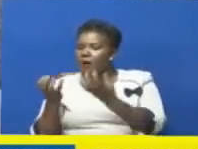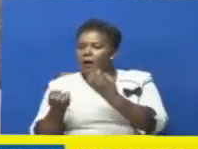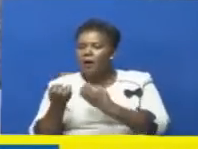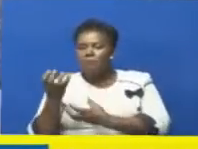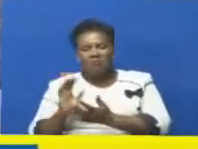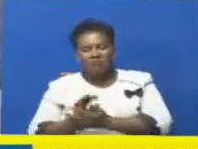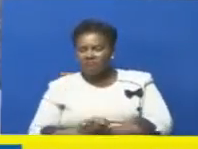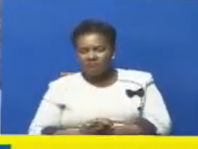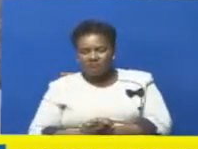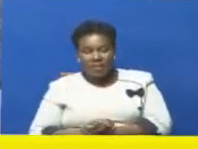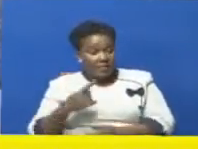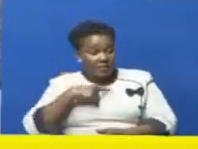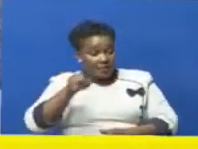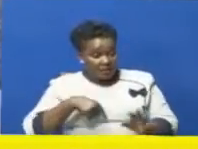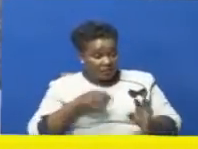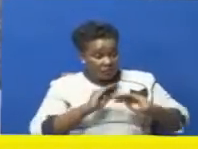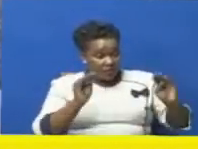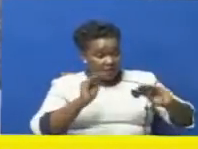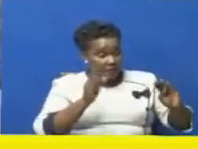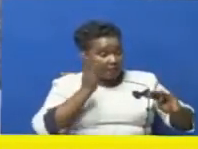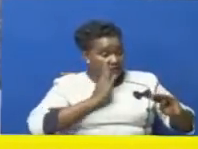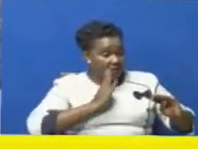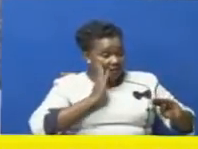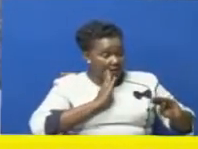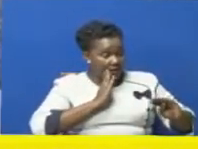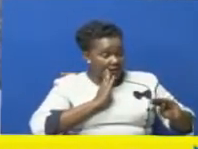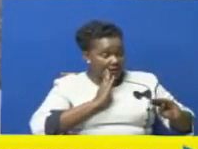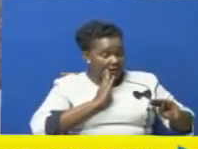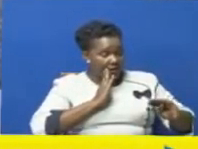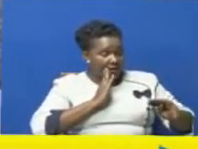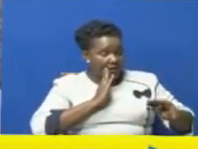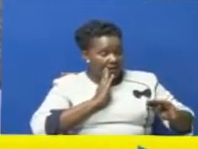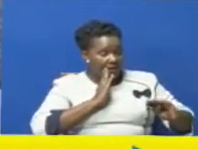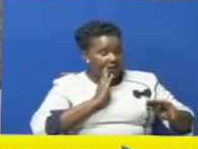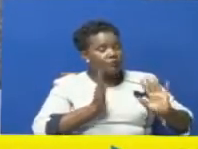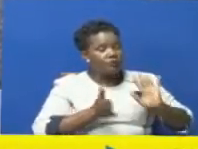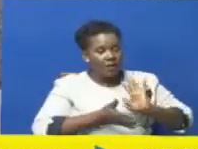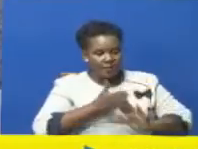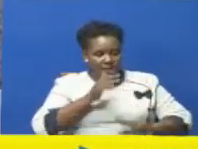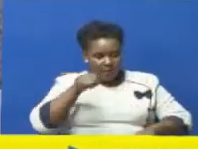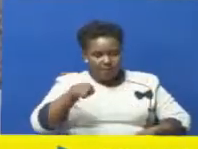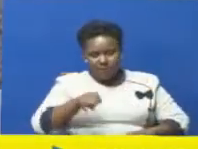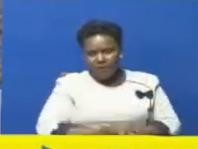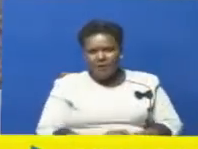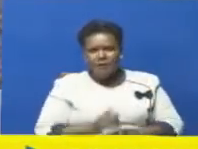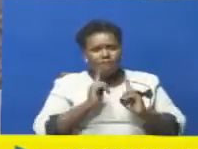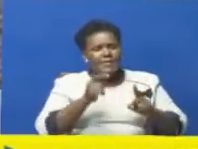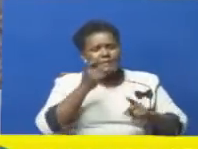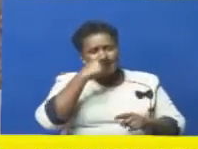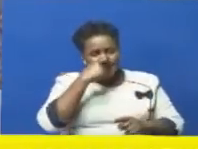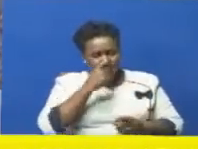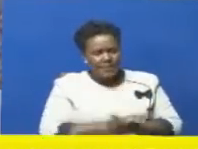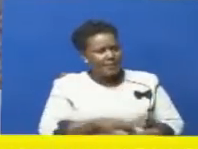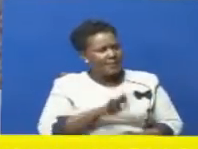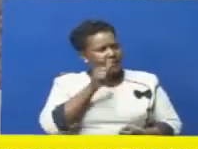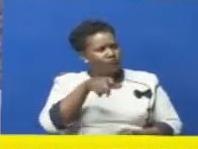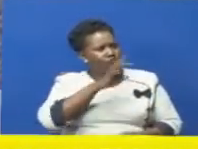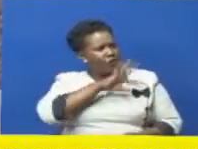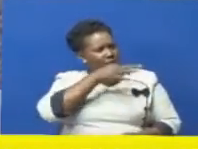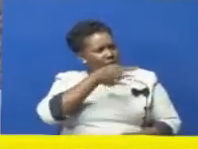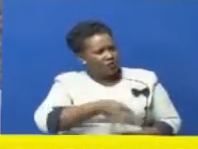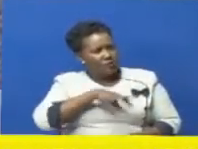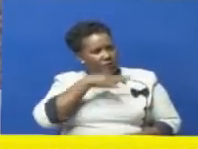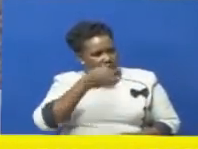vijana kuhusu uzalendo, tuanzie hapa. Alikuwa ni mzalendo, na wananchi tulilijua hilo, na familia